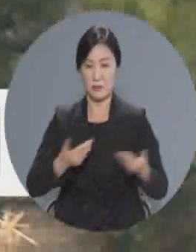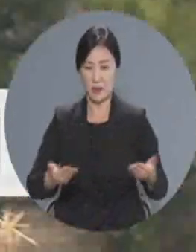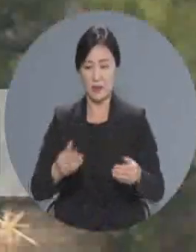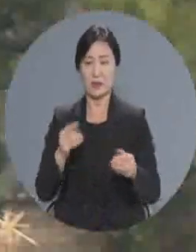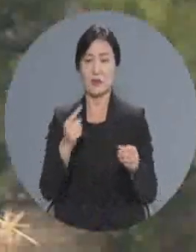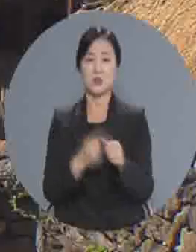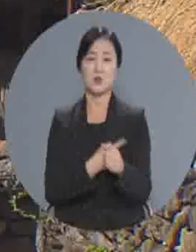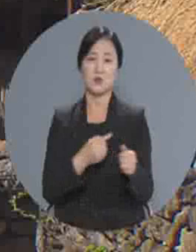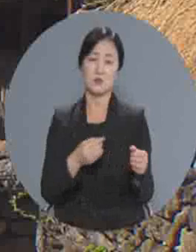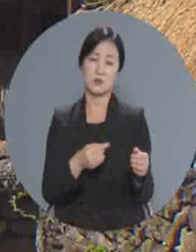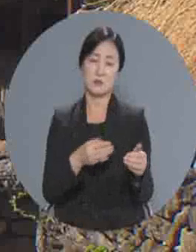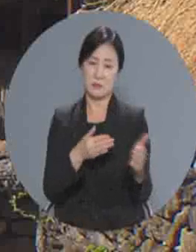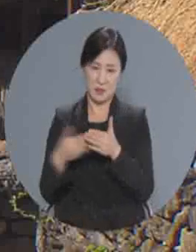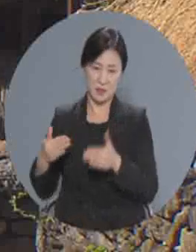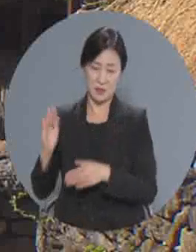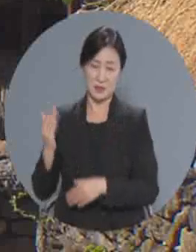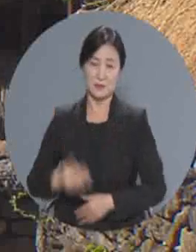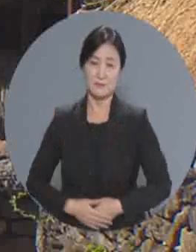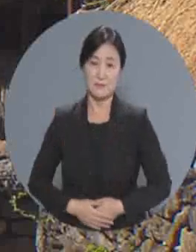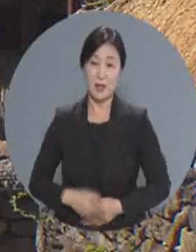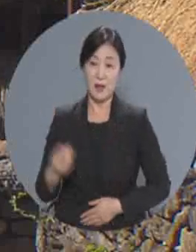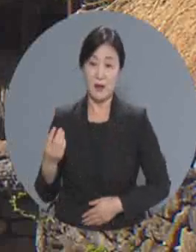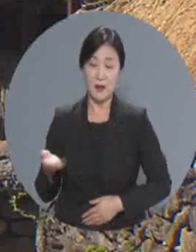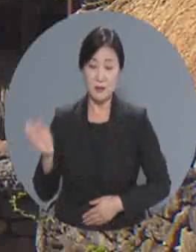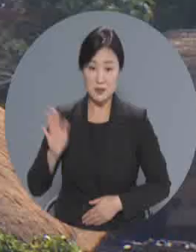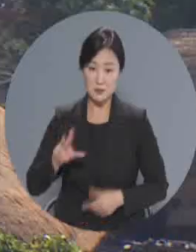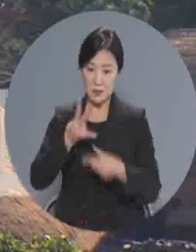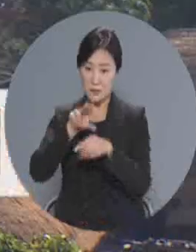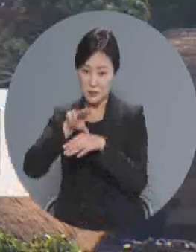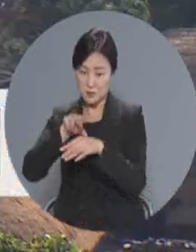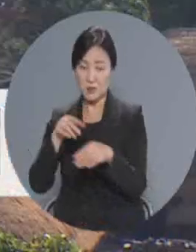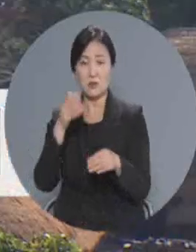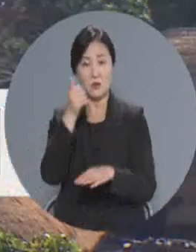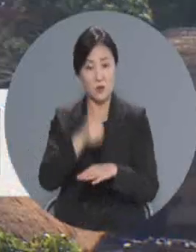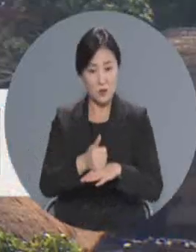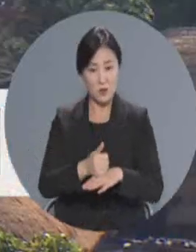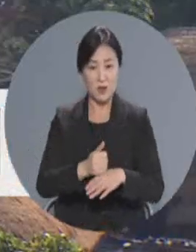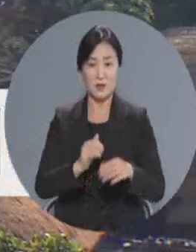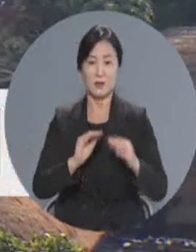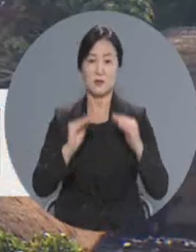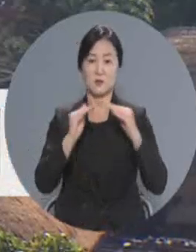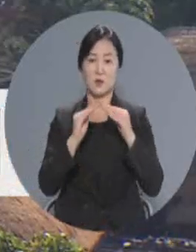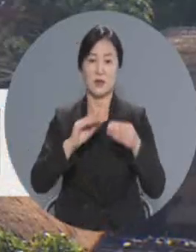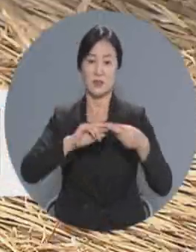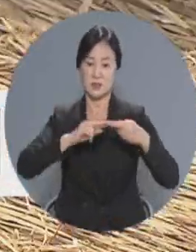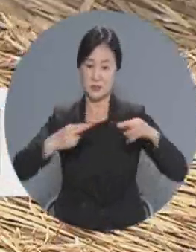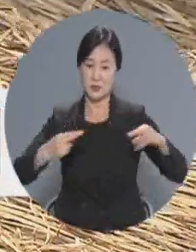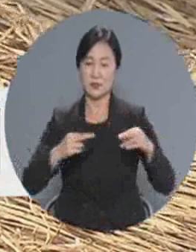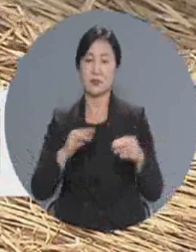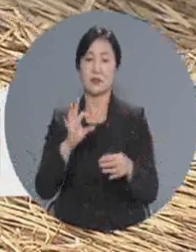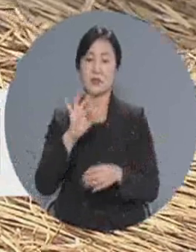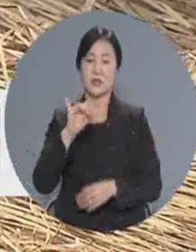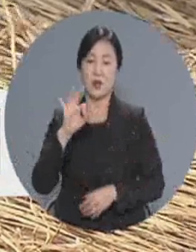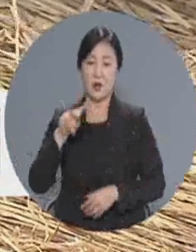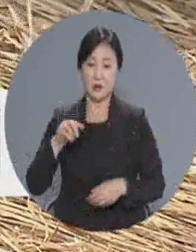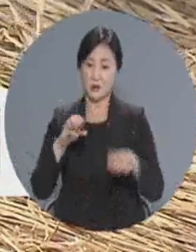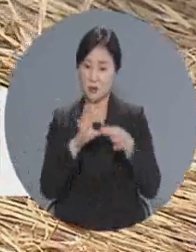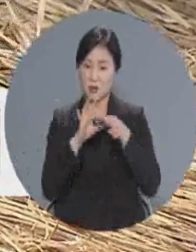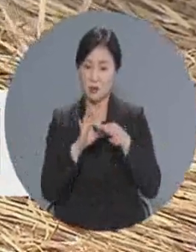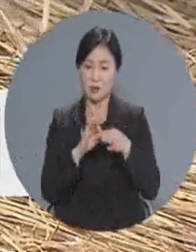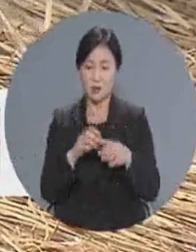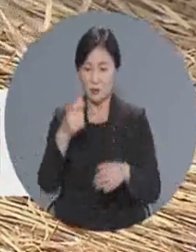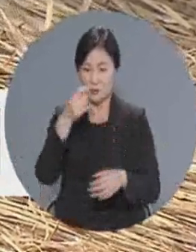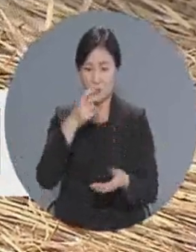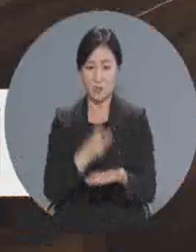알려졌습니다. 그러나 취재 결과 초가 지붕을 잇는 전통기술인 이영잇기는 법적 자격증이 따로